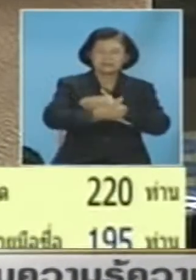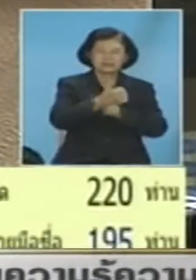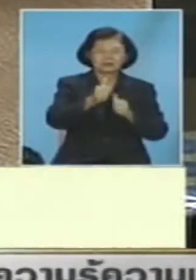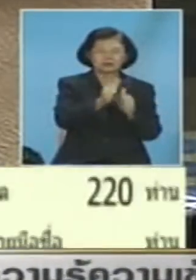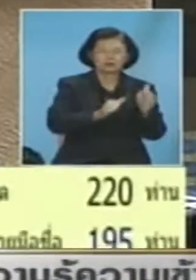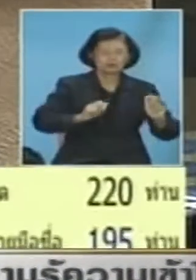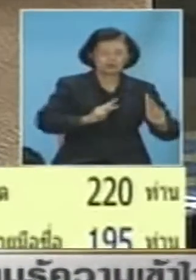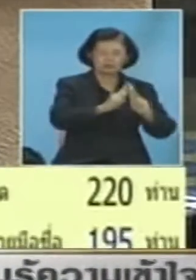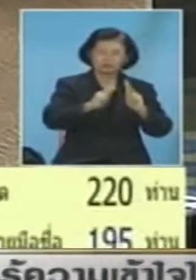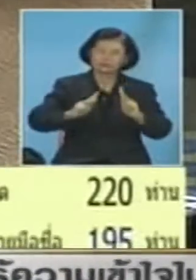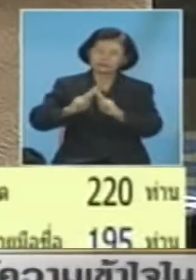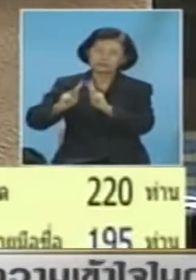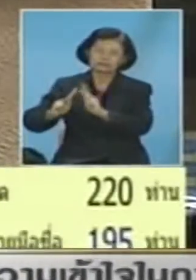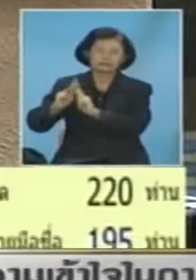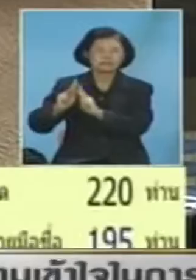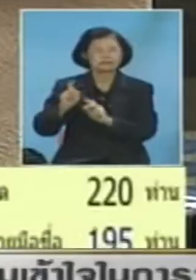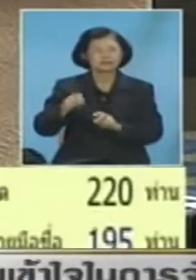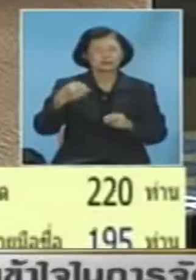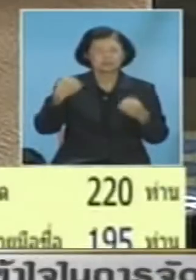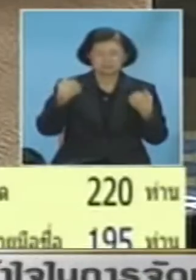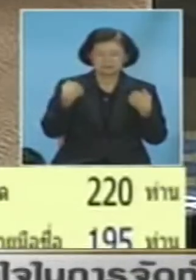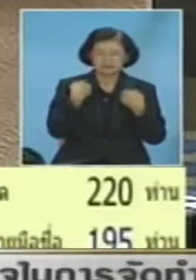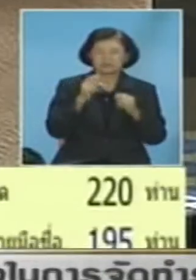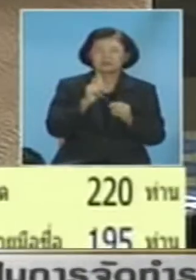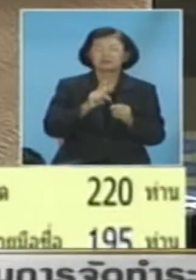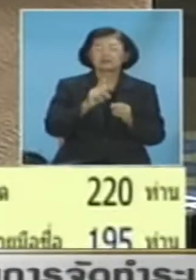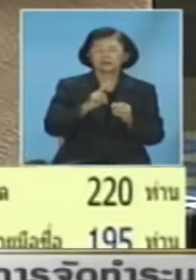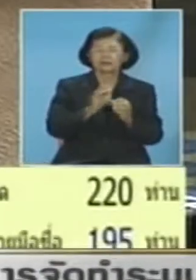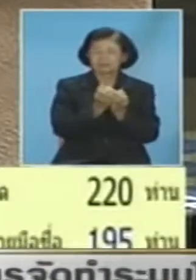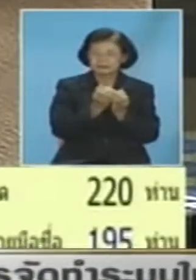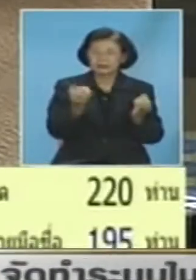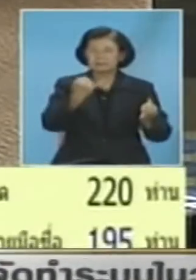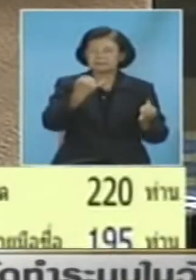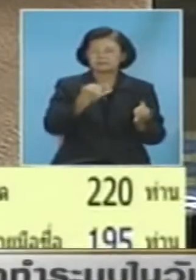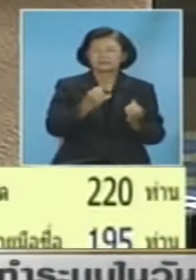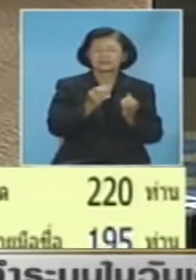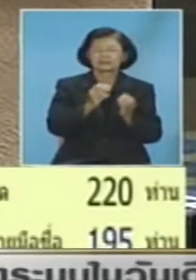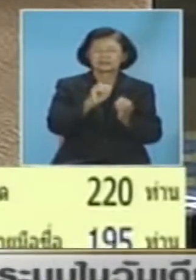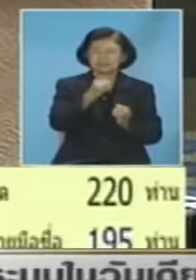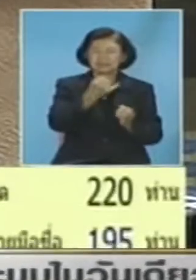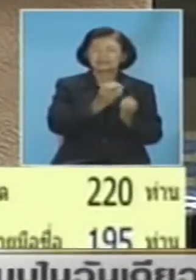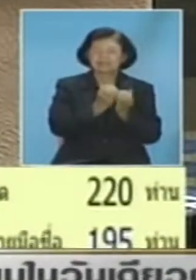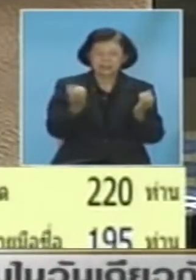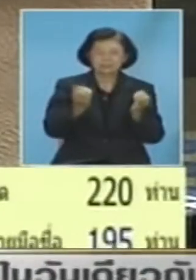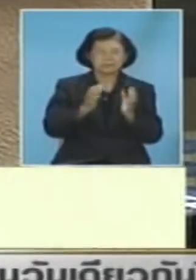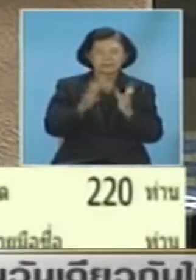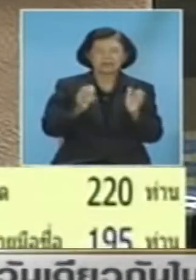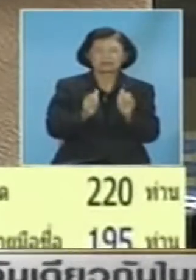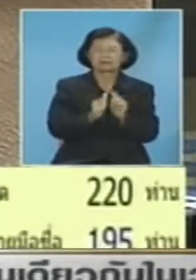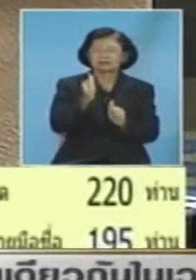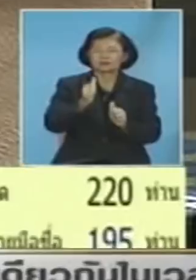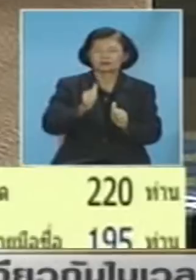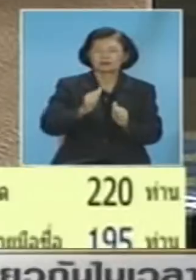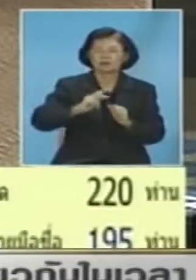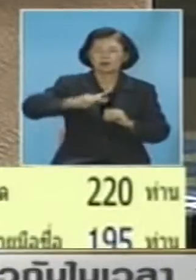บวงกรมจะต้องมีคุณธรรมและจริยธรรมที่สูงสุดยิ่งกว่าบุคคลอื่นทั้งหมดทั้งมว